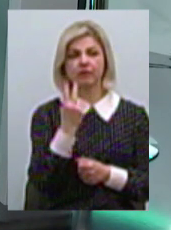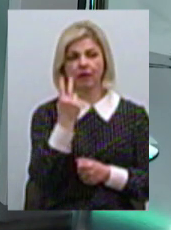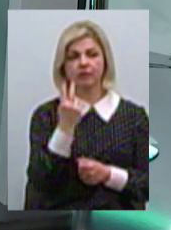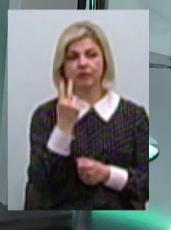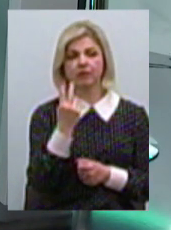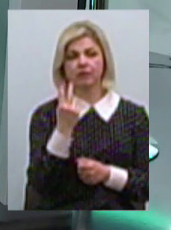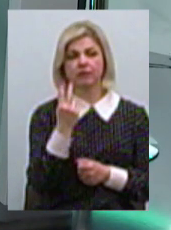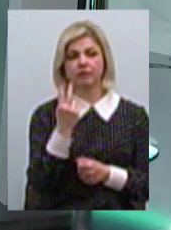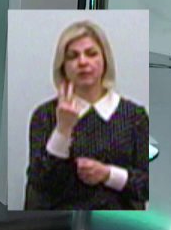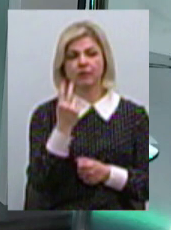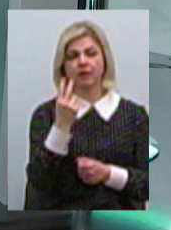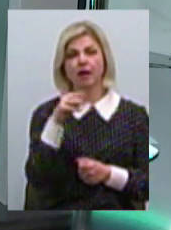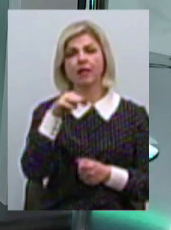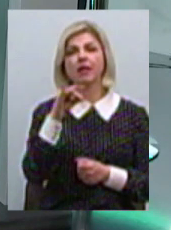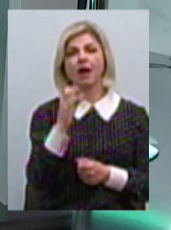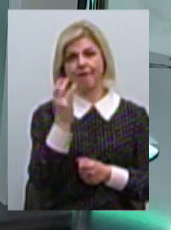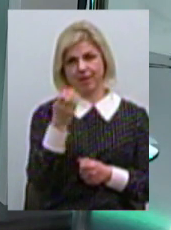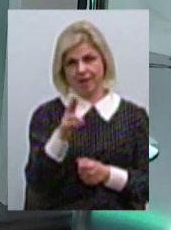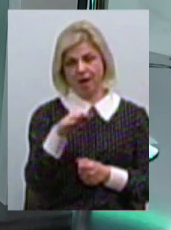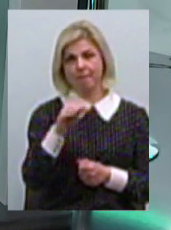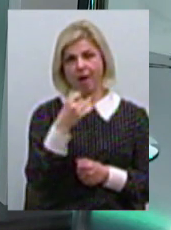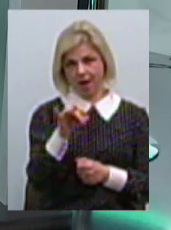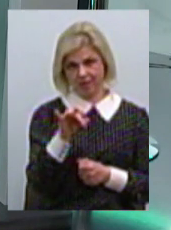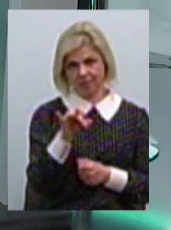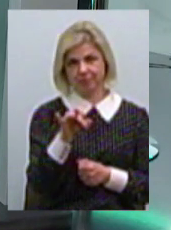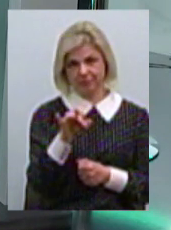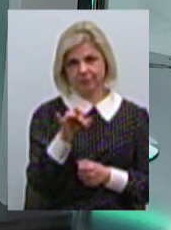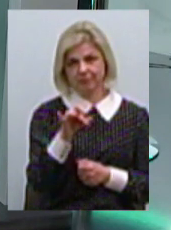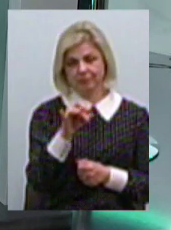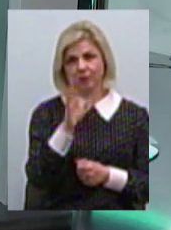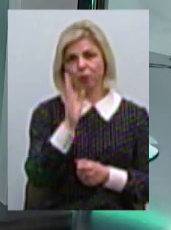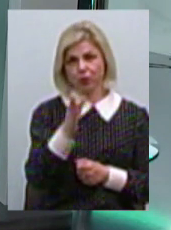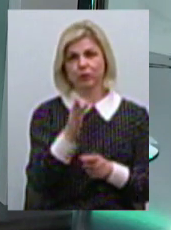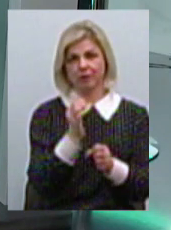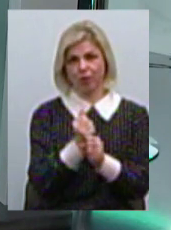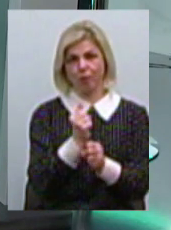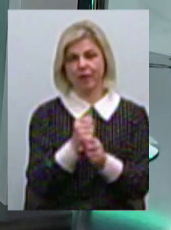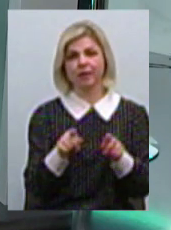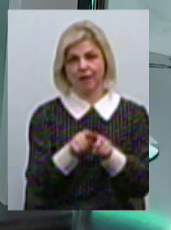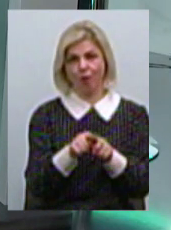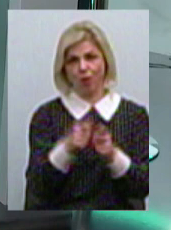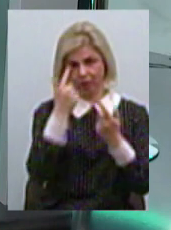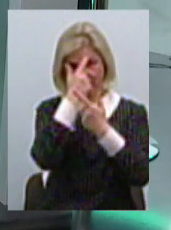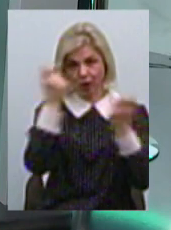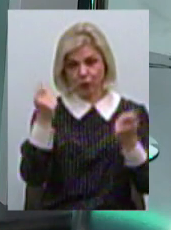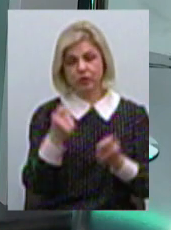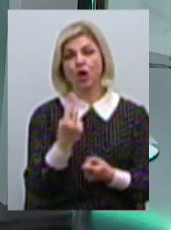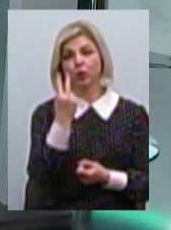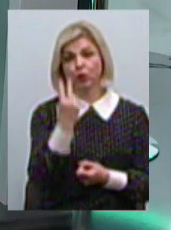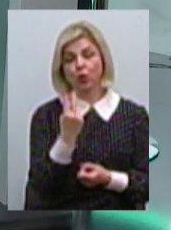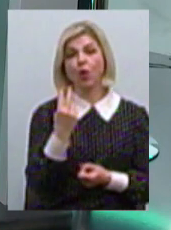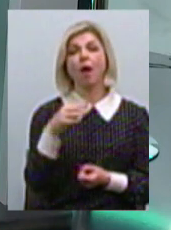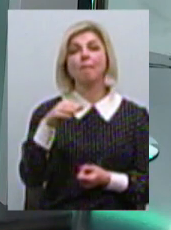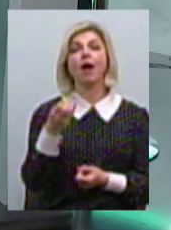травня? 2 травня, так, вибачаюсь. 2 травня, роблю такі анонси, 2 травня буде по